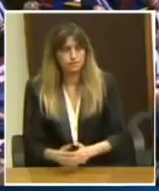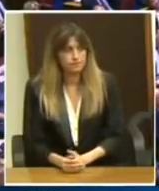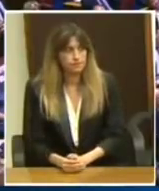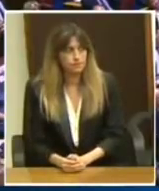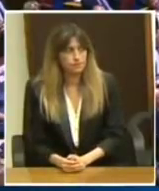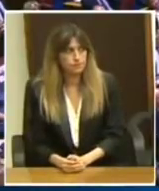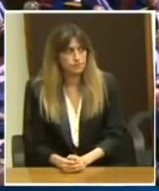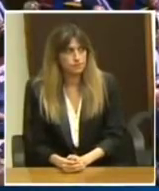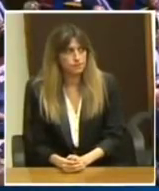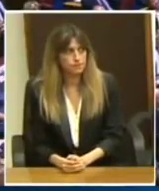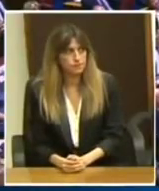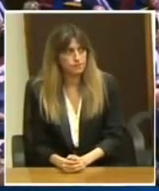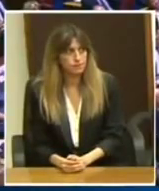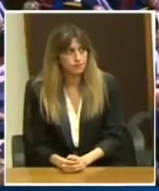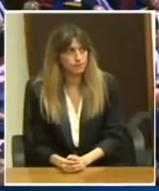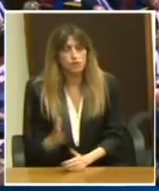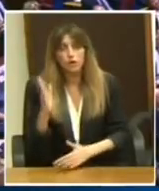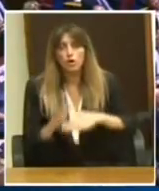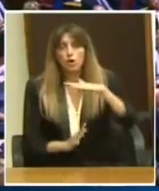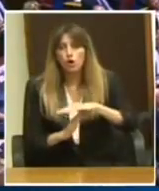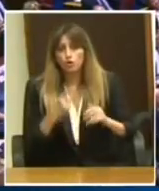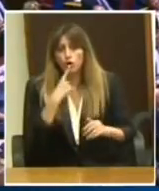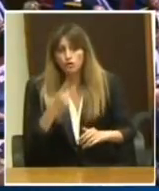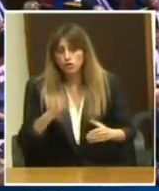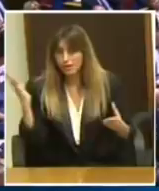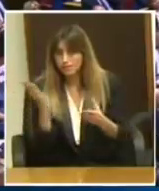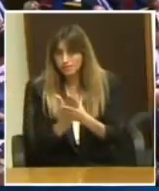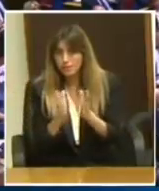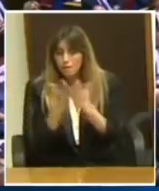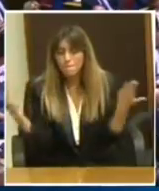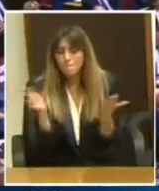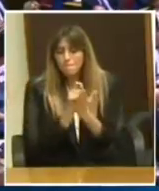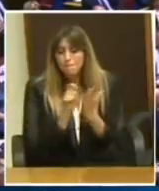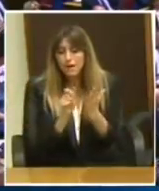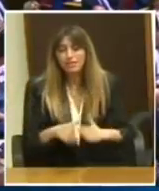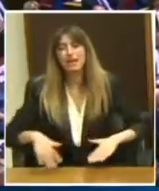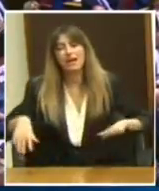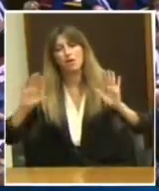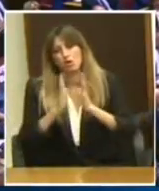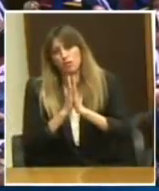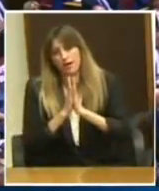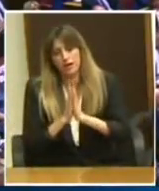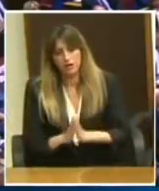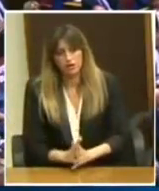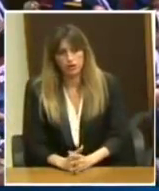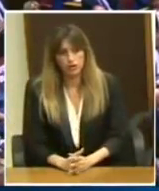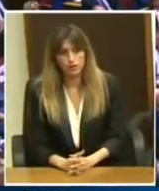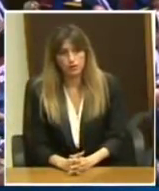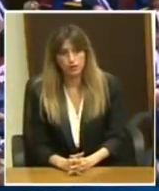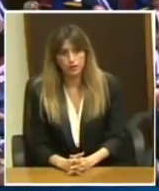στα πρακτικά, κύριε Πρωθυπουργέ. Θα τα καταθέσω μόνο για χρήση στη διάθεση των αρχηγών των κομμάτων, γιατί ξέρετε, δεν είναι